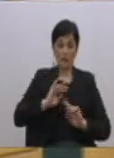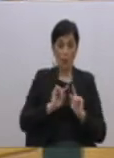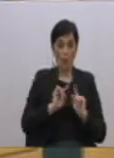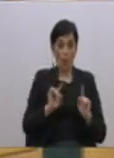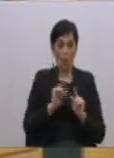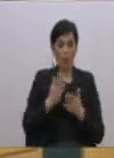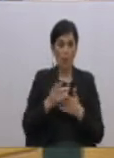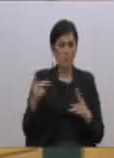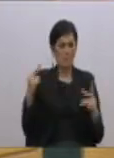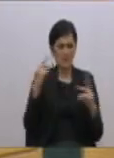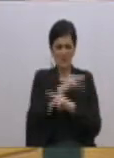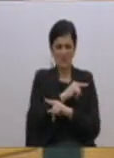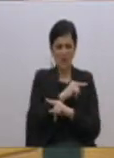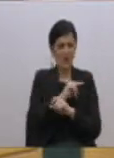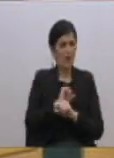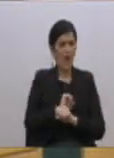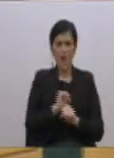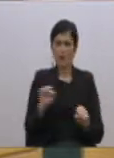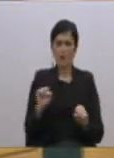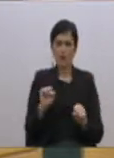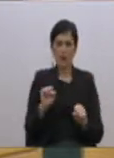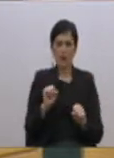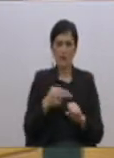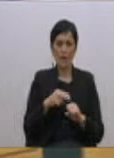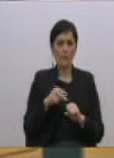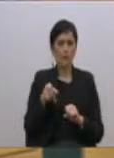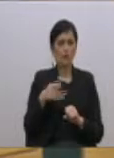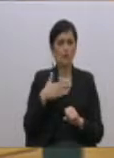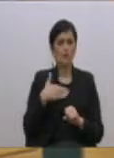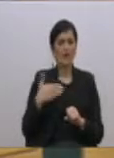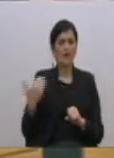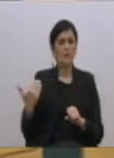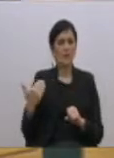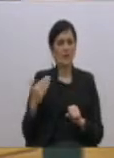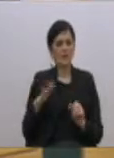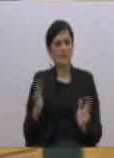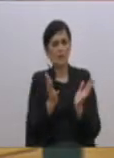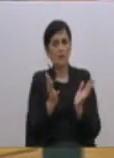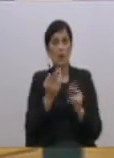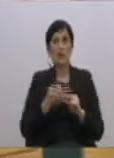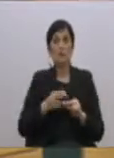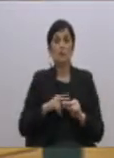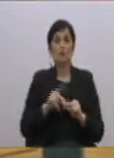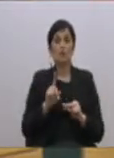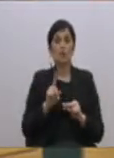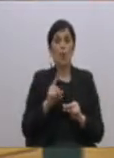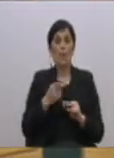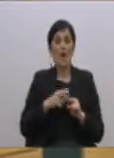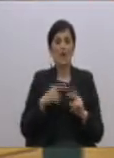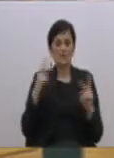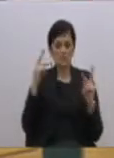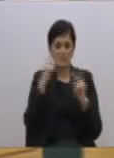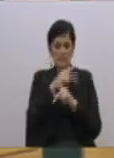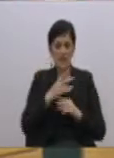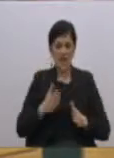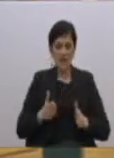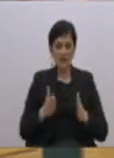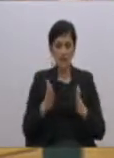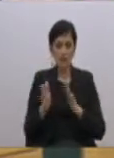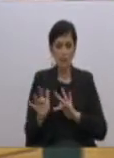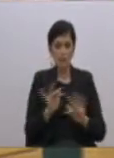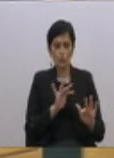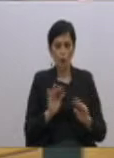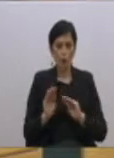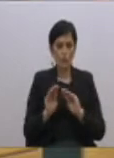რომელიც სტარი, არ შეიძლება ამას რა თქმა უნდა კონდეს ჩვენი მხრიდან წახალისება. ეს არის მცტარგზაზე პროცესების შეყენება და ეს